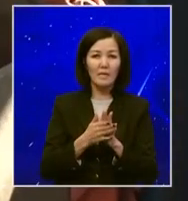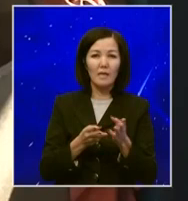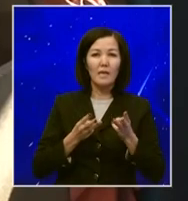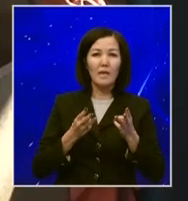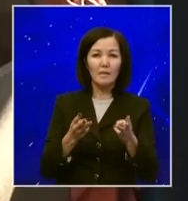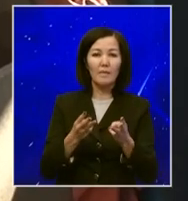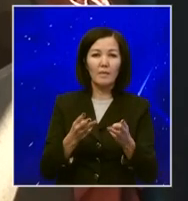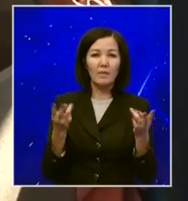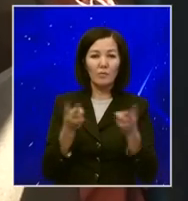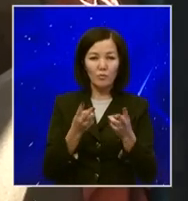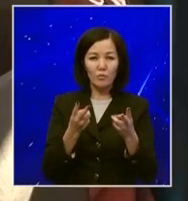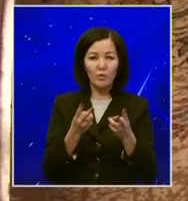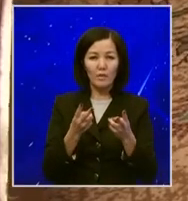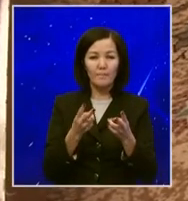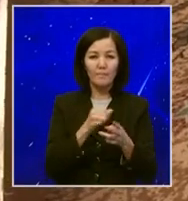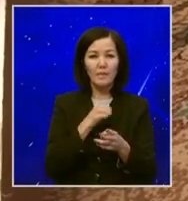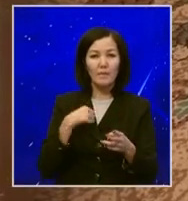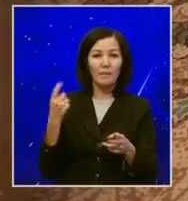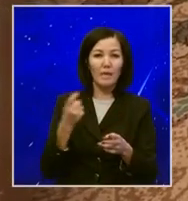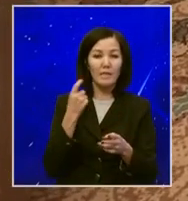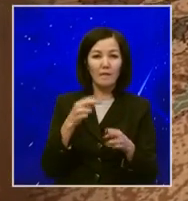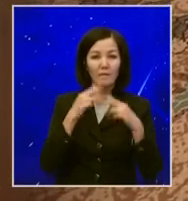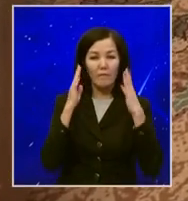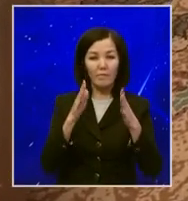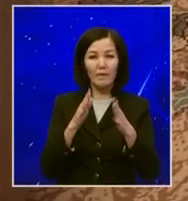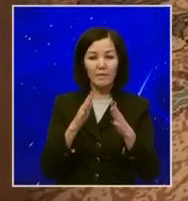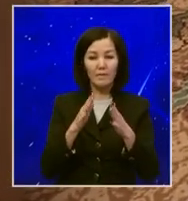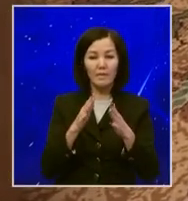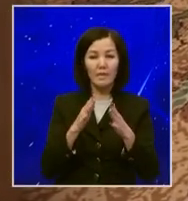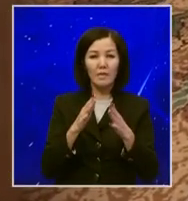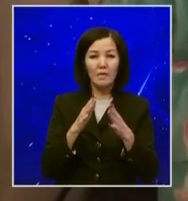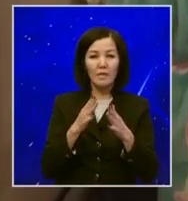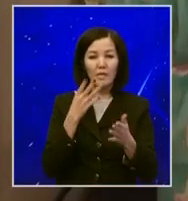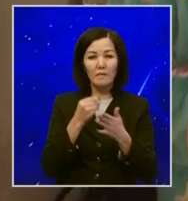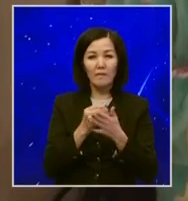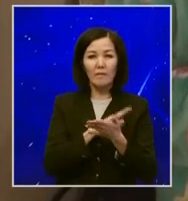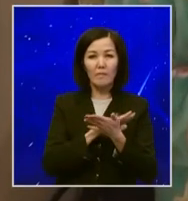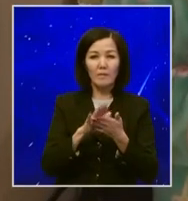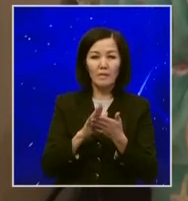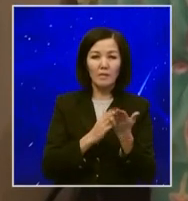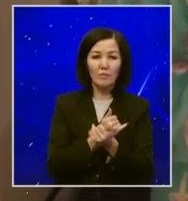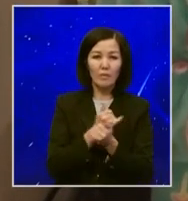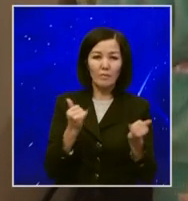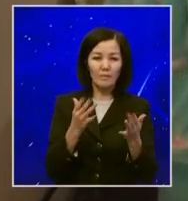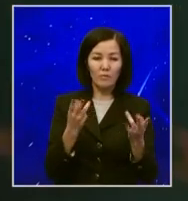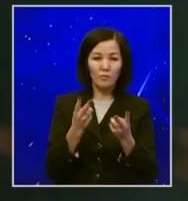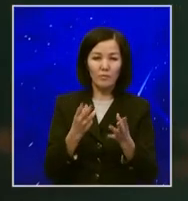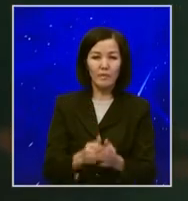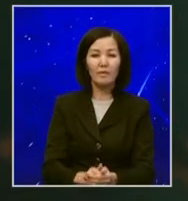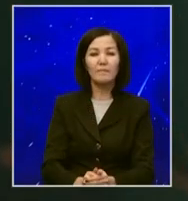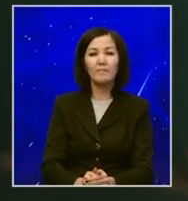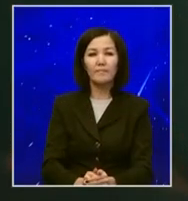отопительных устройств лежит на самих владельцах. Важно соблюдать правила безопасности и своевременно их обслуживать. Аделя Кжаркенова,